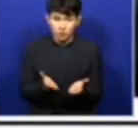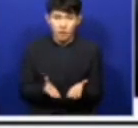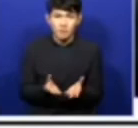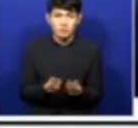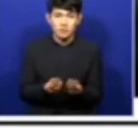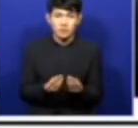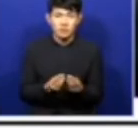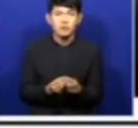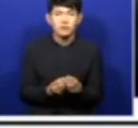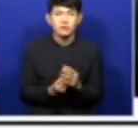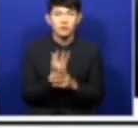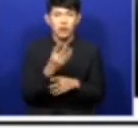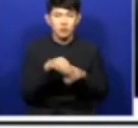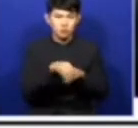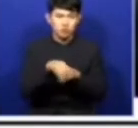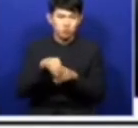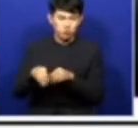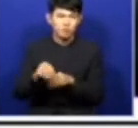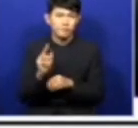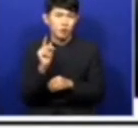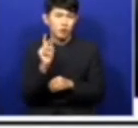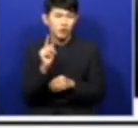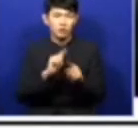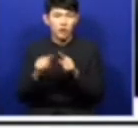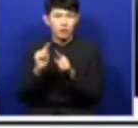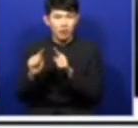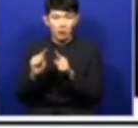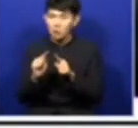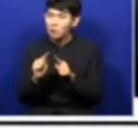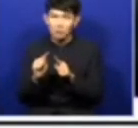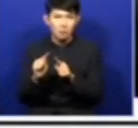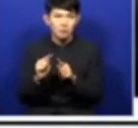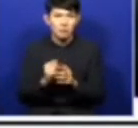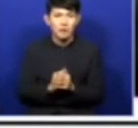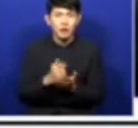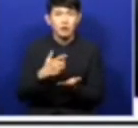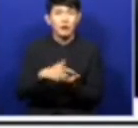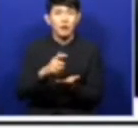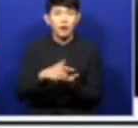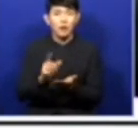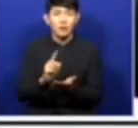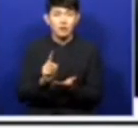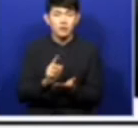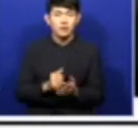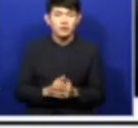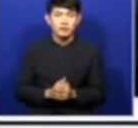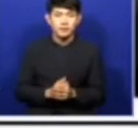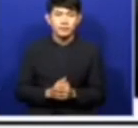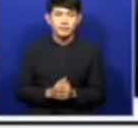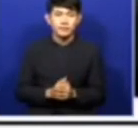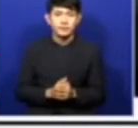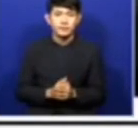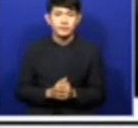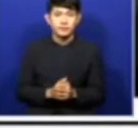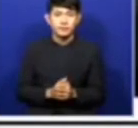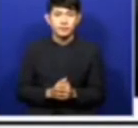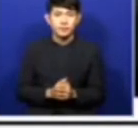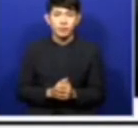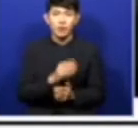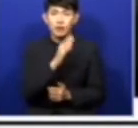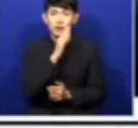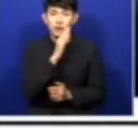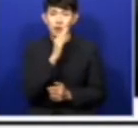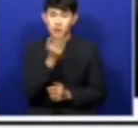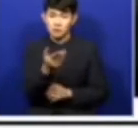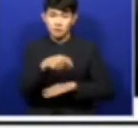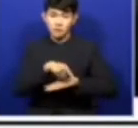สีเขียวเพิ่มขึ้นเลยผมขออนุญาตนำเรียนท่านประธานอย่างนี้นะครับว่าถ้าเป็นท่านประธานท่